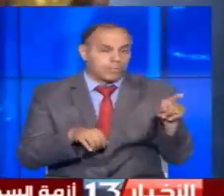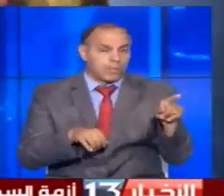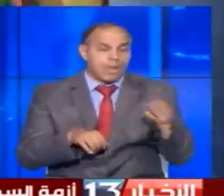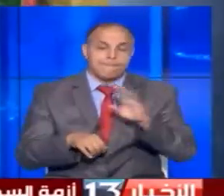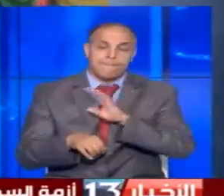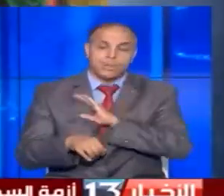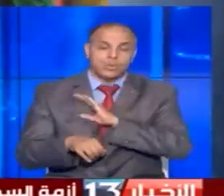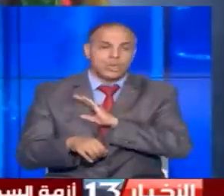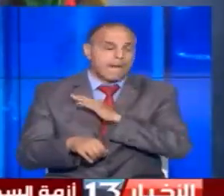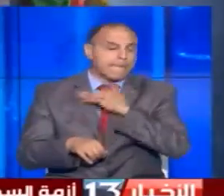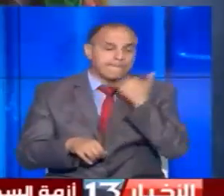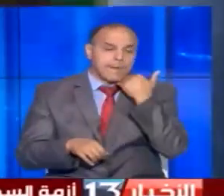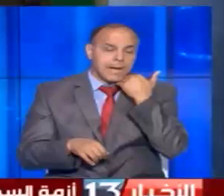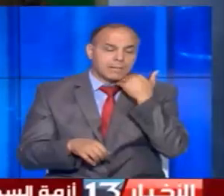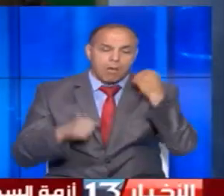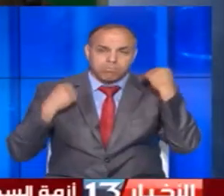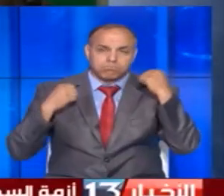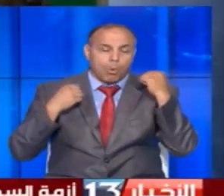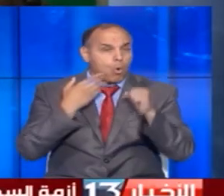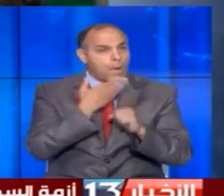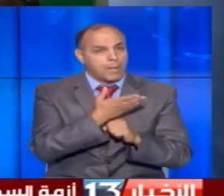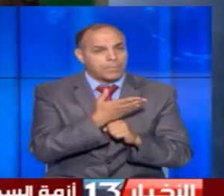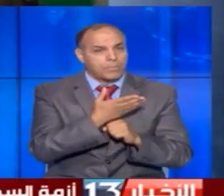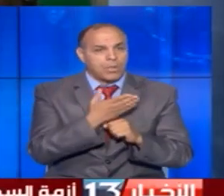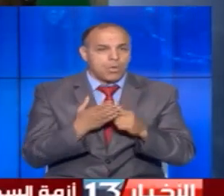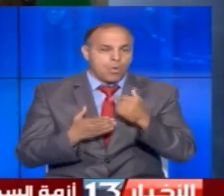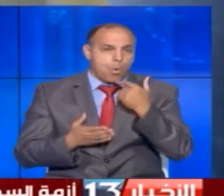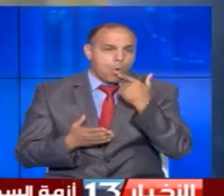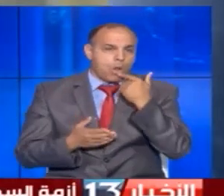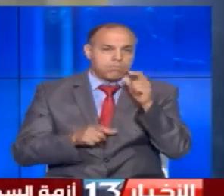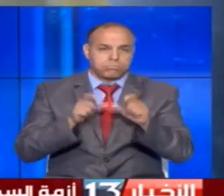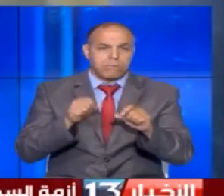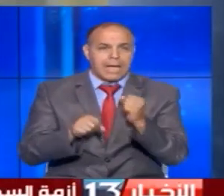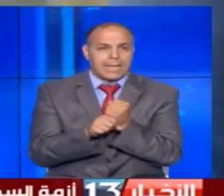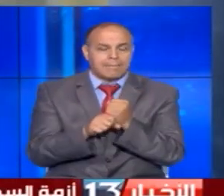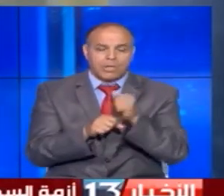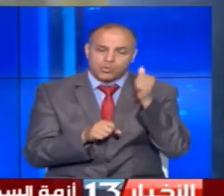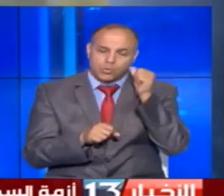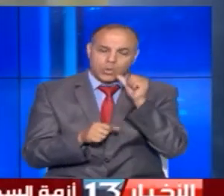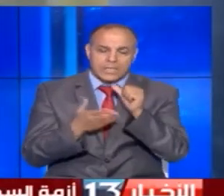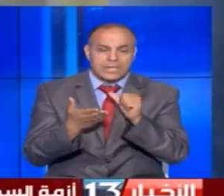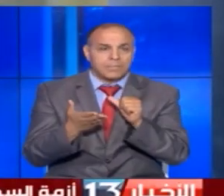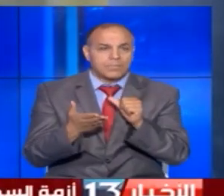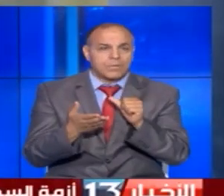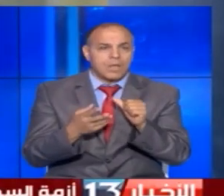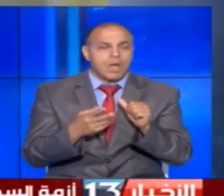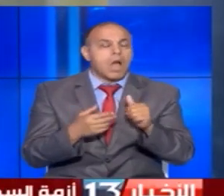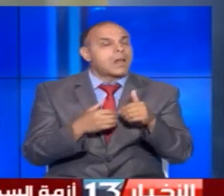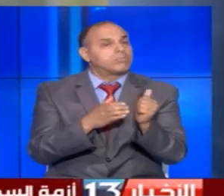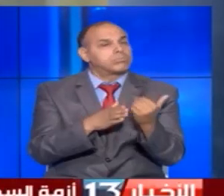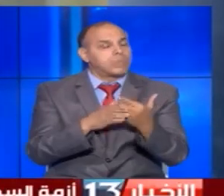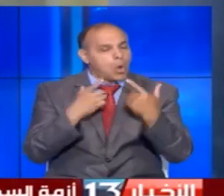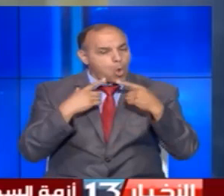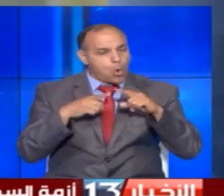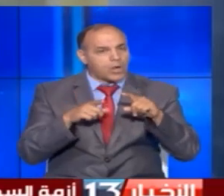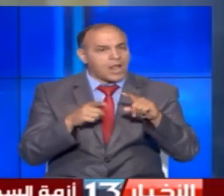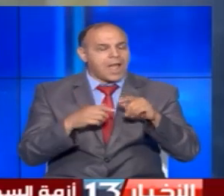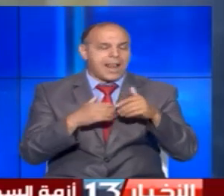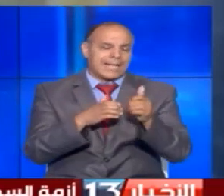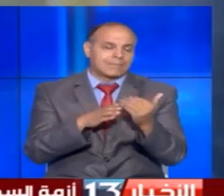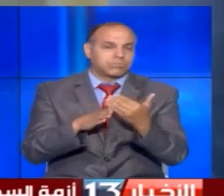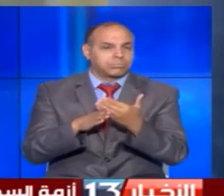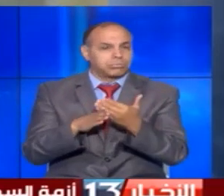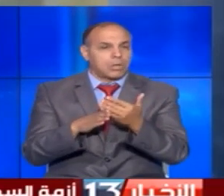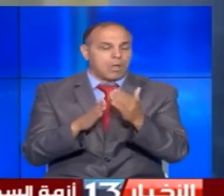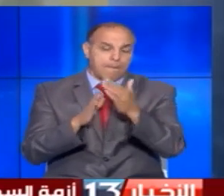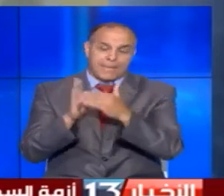عن مقتل المتظاهرين وقالا تجمع المهنيين السودانيين احدى اكبر يقو اعلان الحريه والتغيير المعارضه في